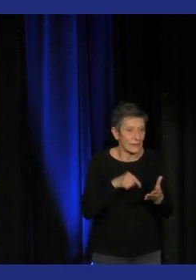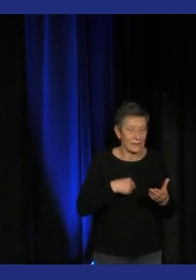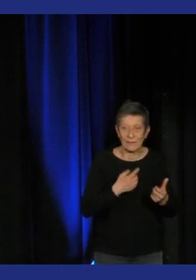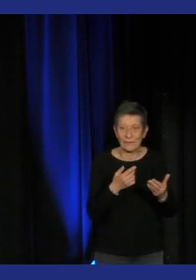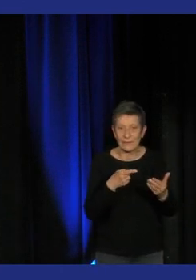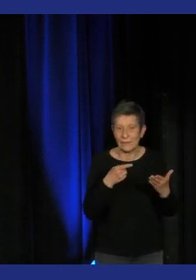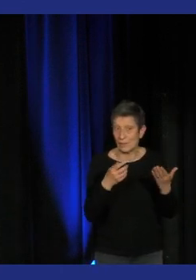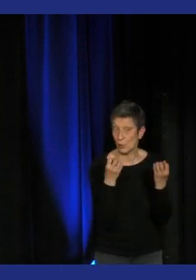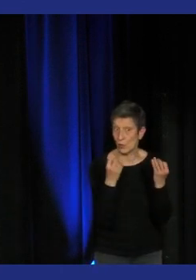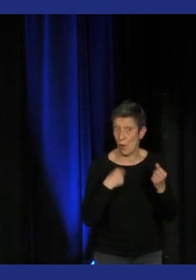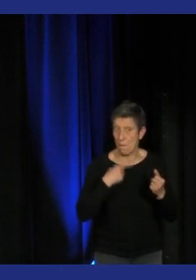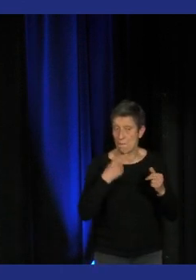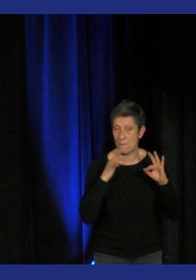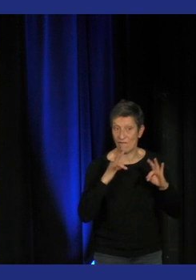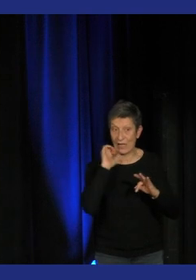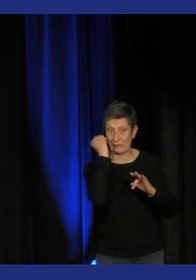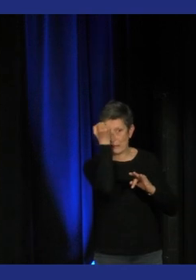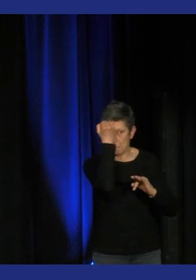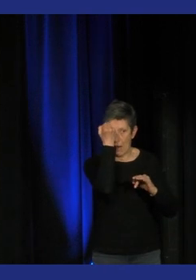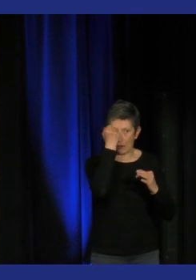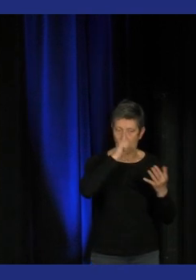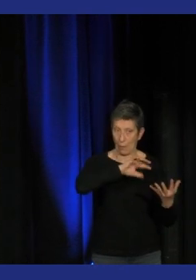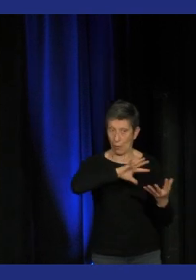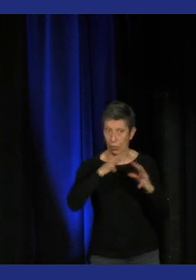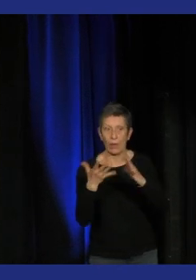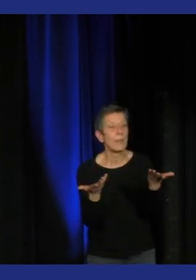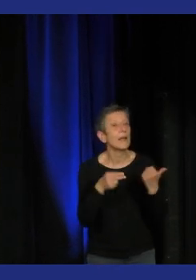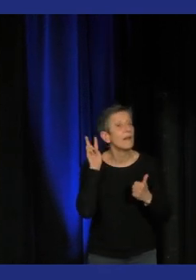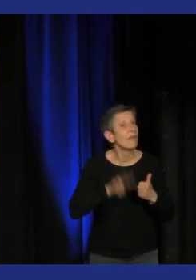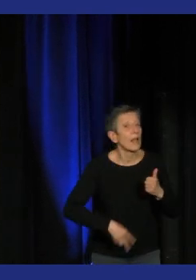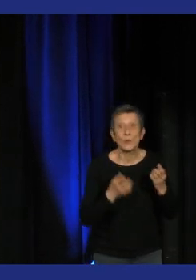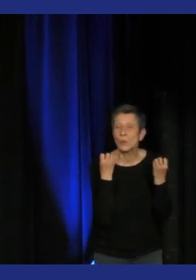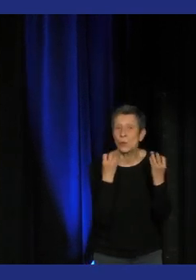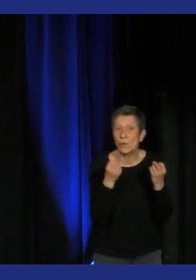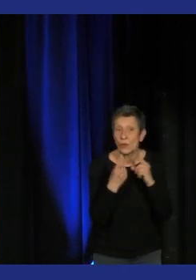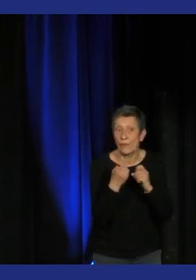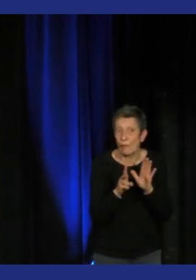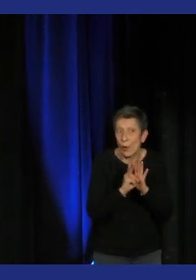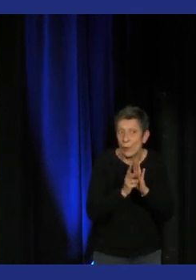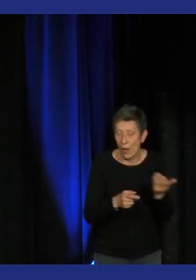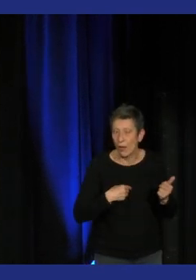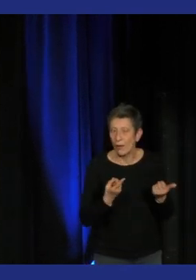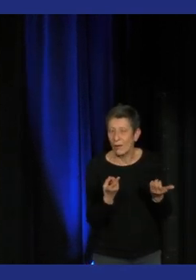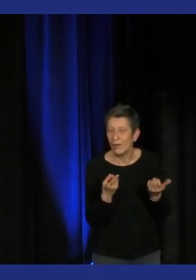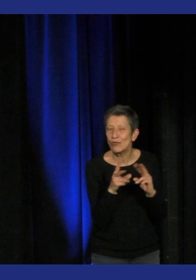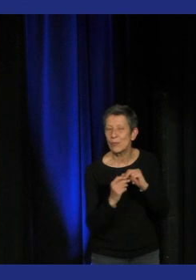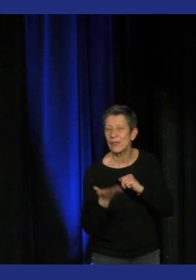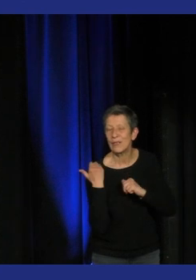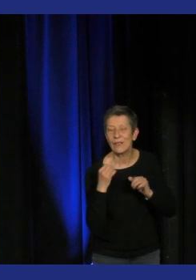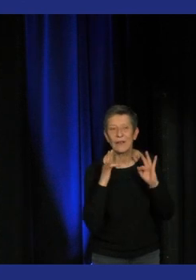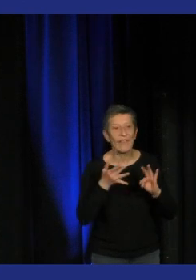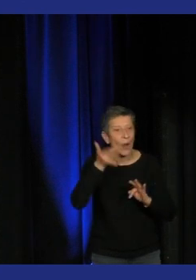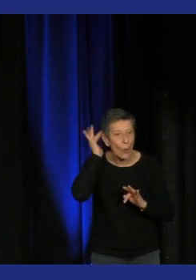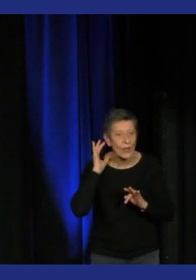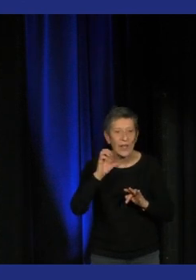beaucoup au vocabulaire. J'en ai parlé avec le mot queer, avec le mot creep. Alors bon, c'est vrai que c'est un peu compliqué à